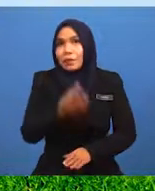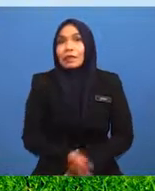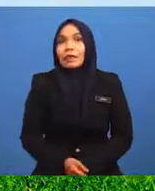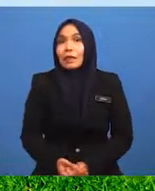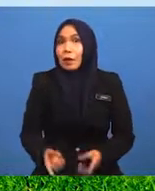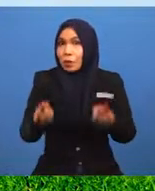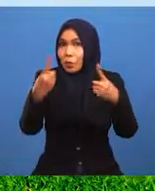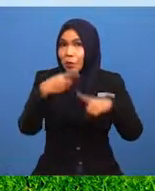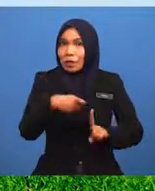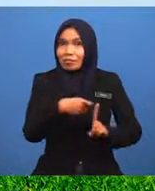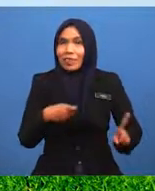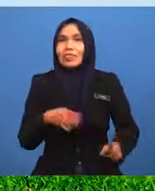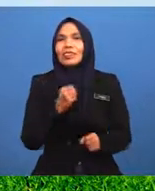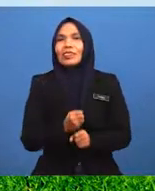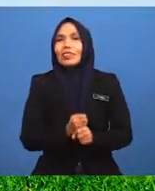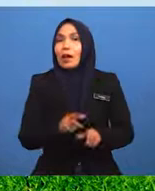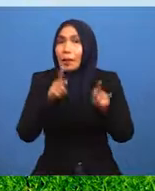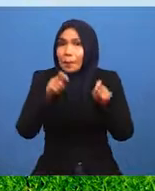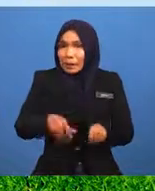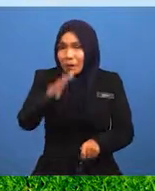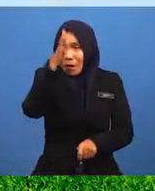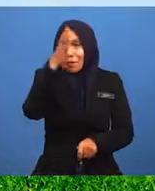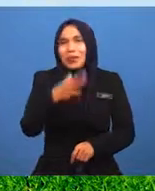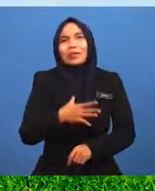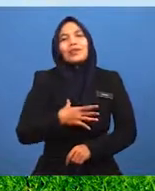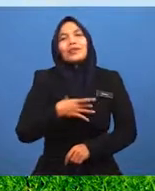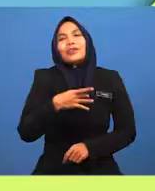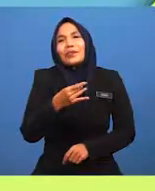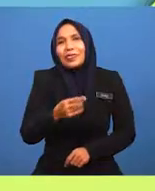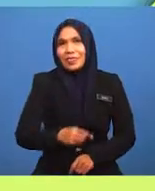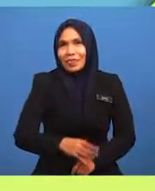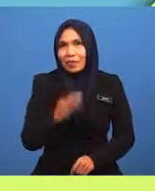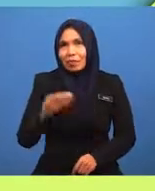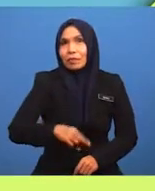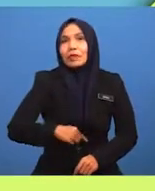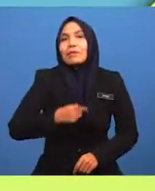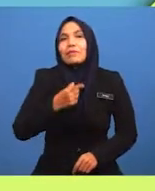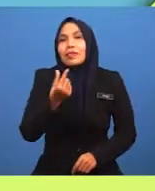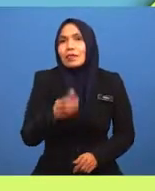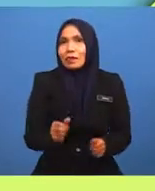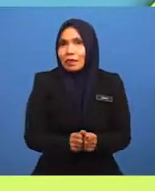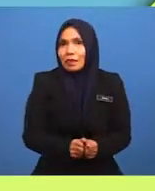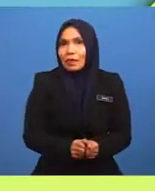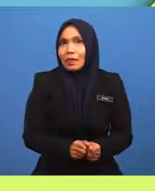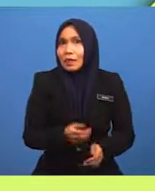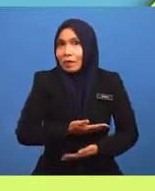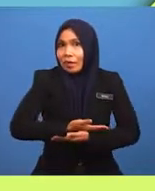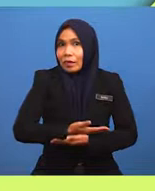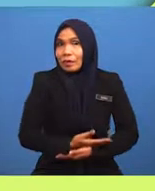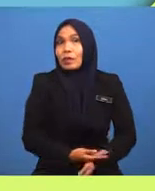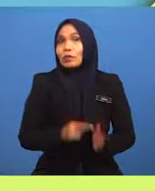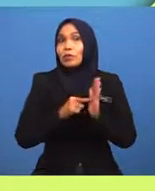anak tunjukkan. Murid-murid, cuba perhatikan situasi C.